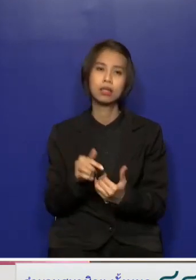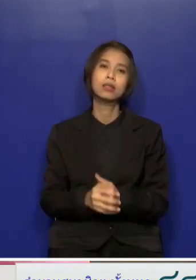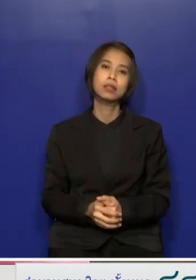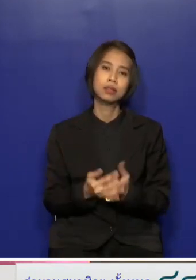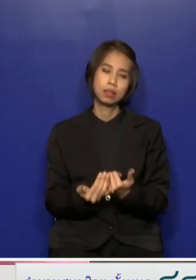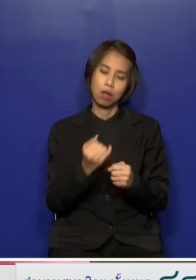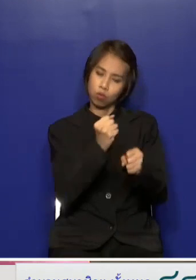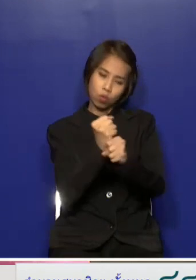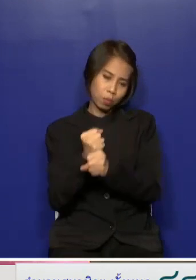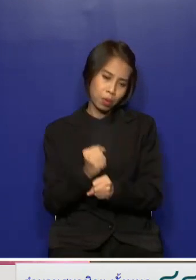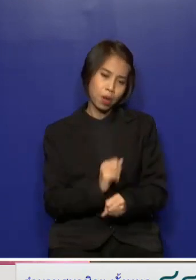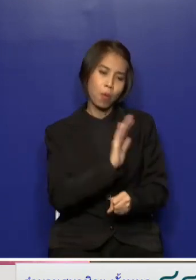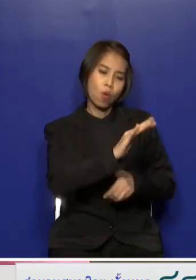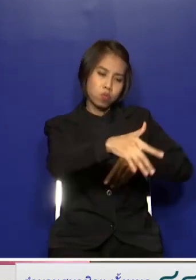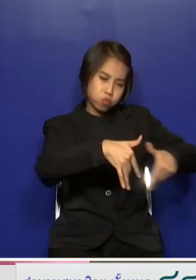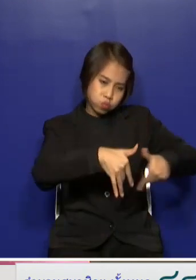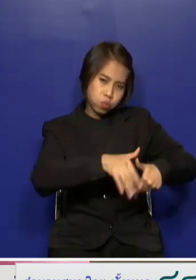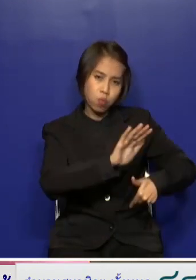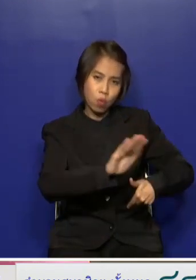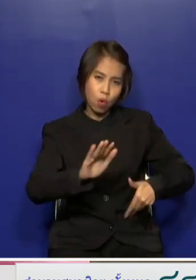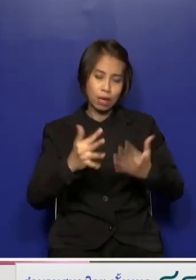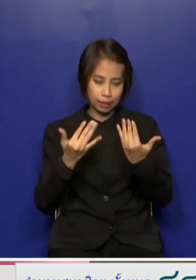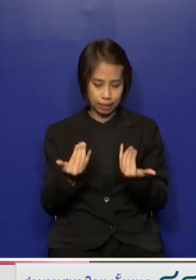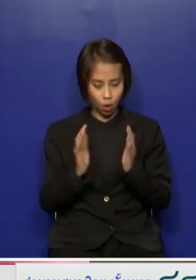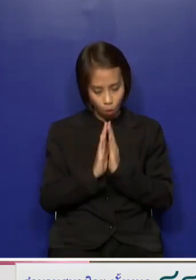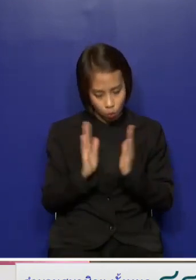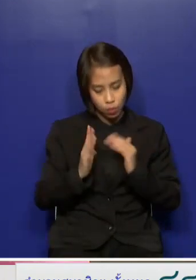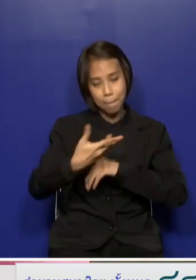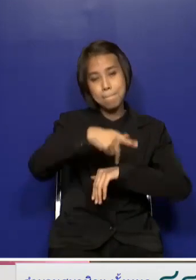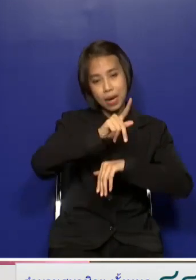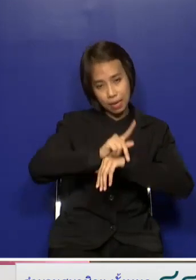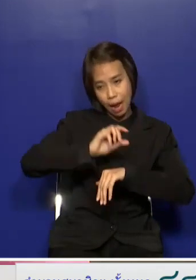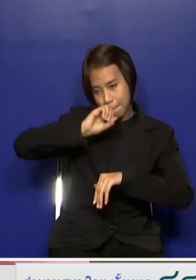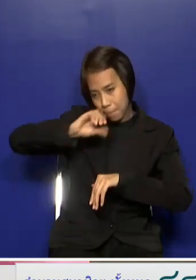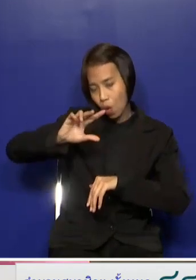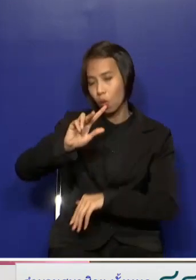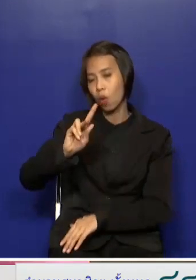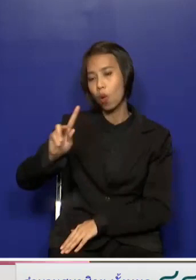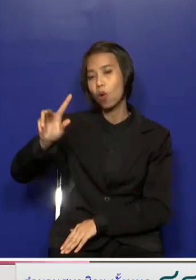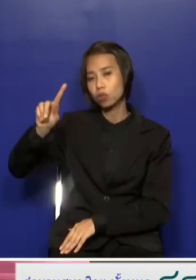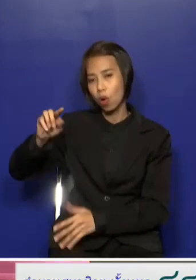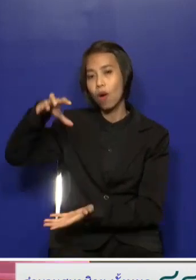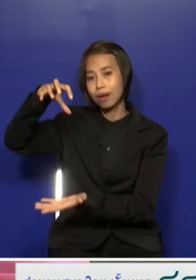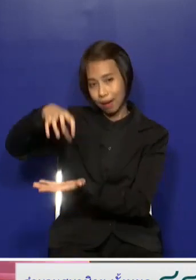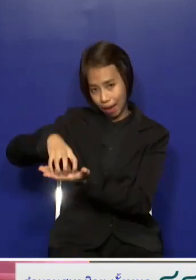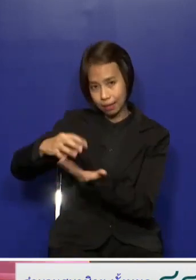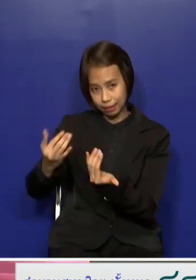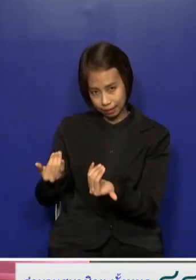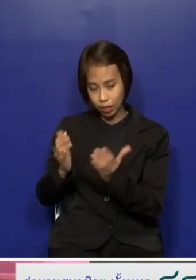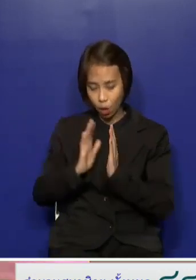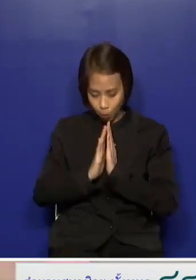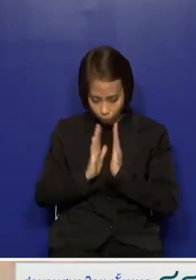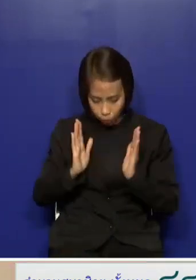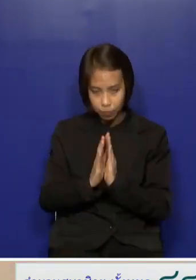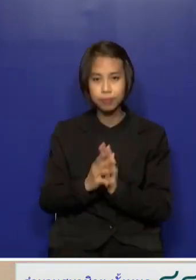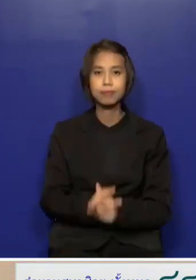ปฏิบัติงานในพื้นที่ขอบคุณท่านประธานนะครับเรียนไปยังกกต.กลางด้วยครับขอบคุณครับ ครับขอบคุณท่านพรเทพ พื่อไ